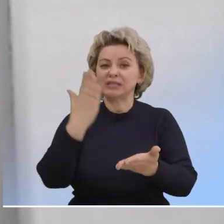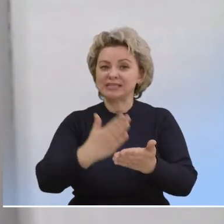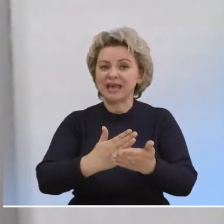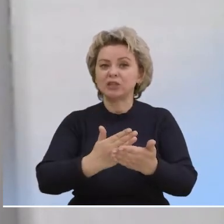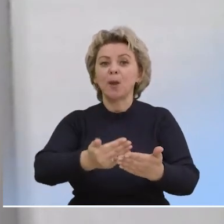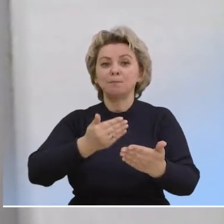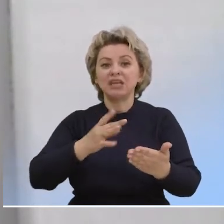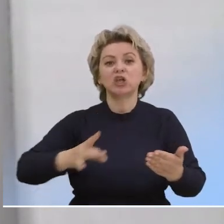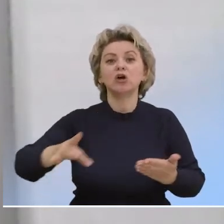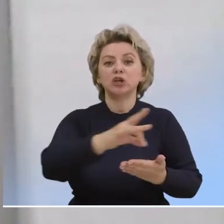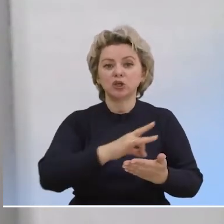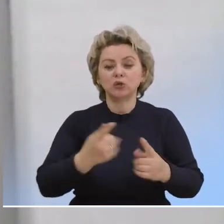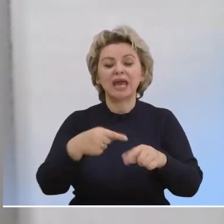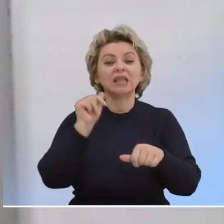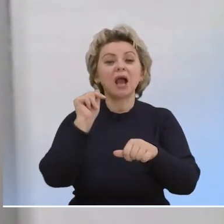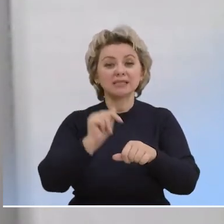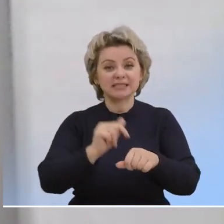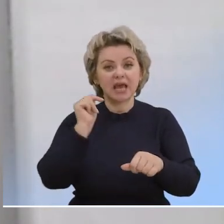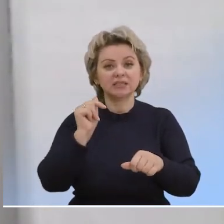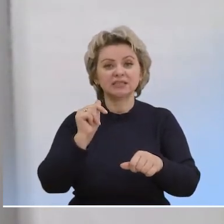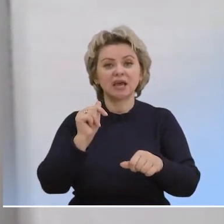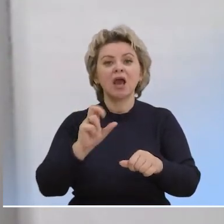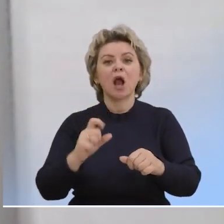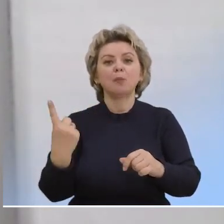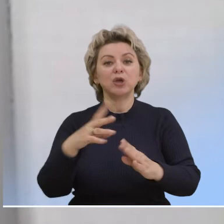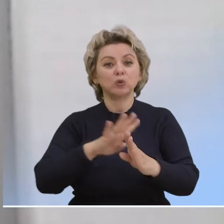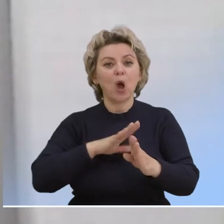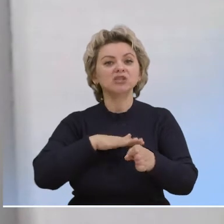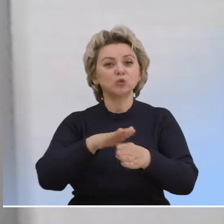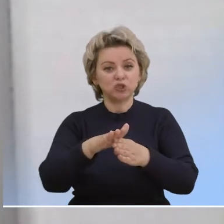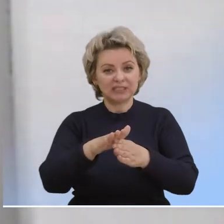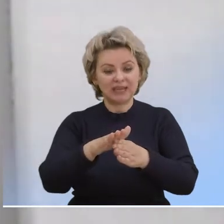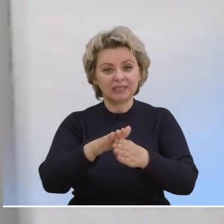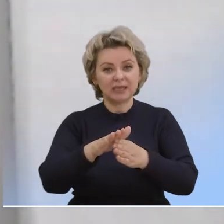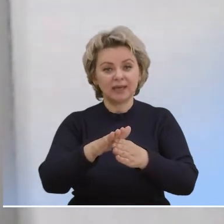стоят перед регионом. Это касается как в первую очередь с точки зрения